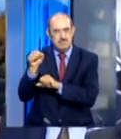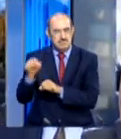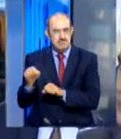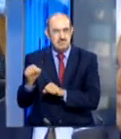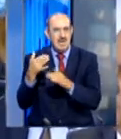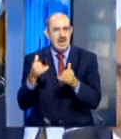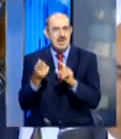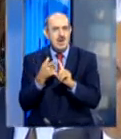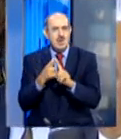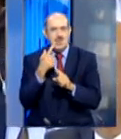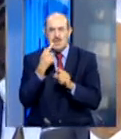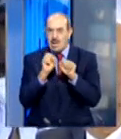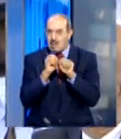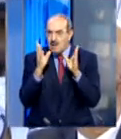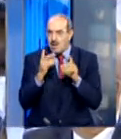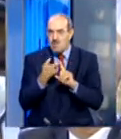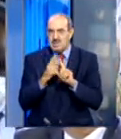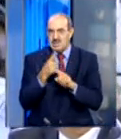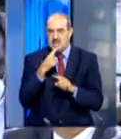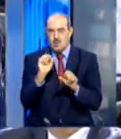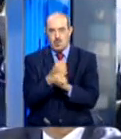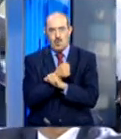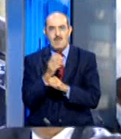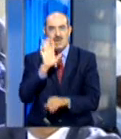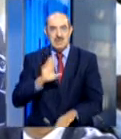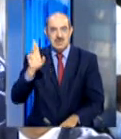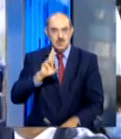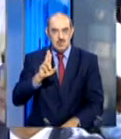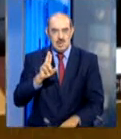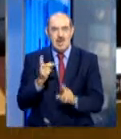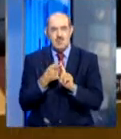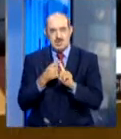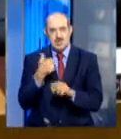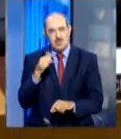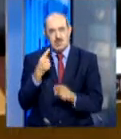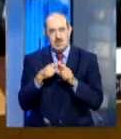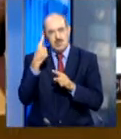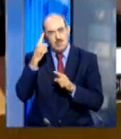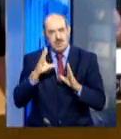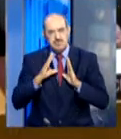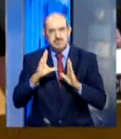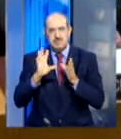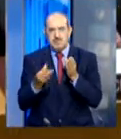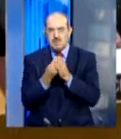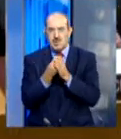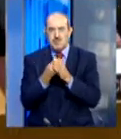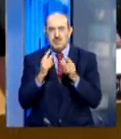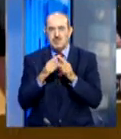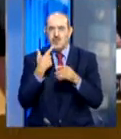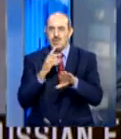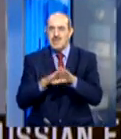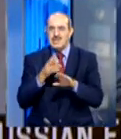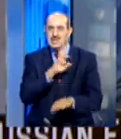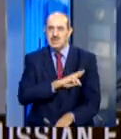الجزائر ووضوحها جعل منها قوة إقليمية أهلتها بجدارة للعضوية غير الدائمة في مجلس